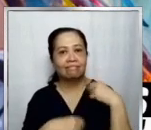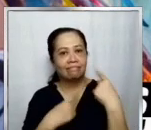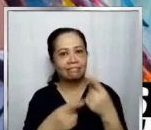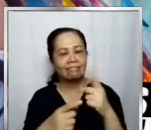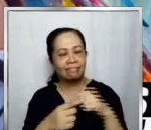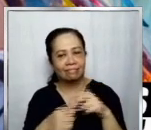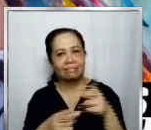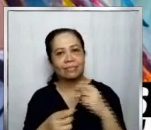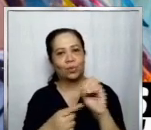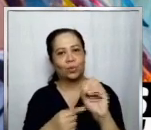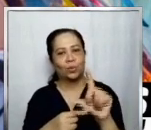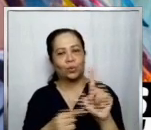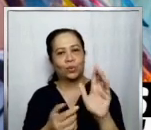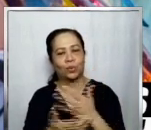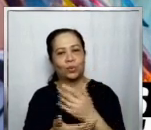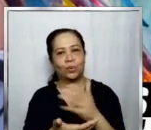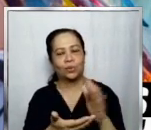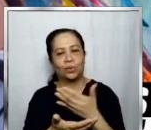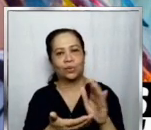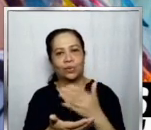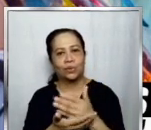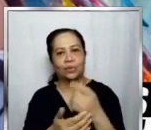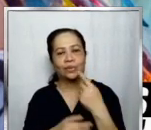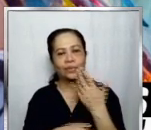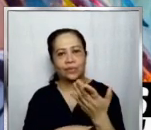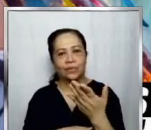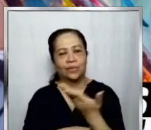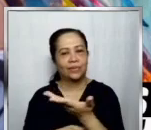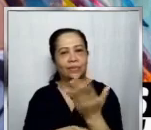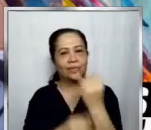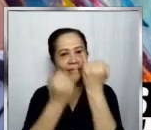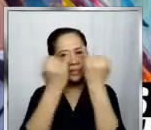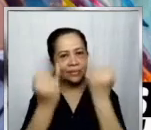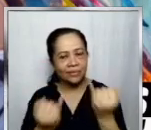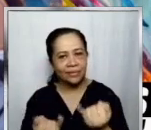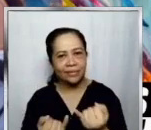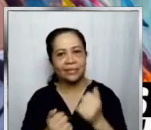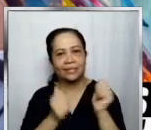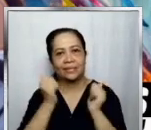original composition para sa iniidolong Kapuso actress.